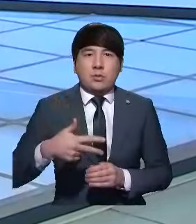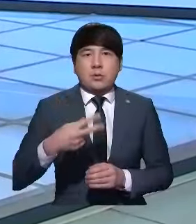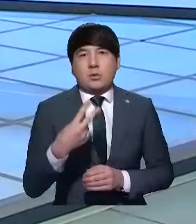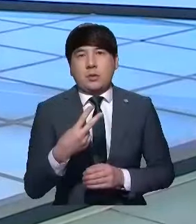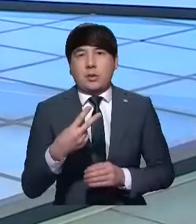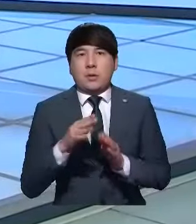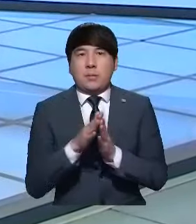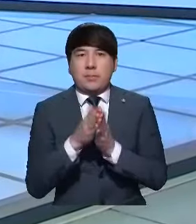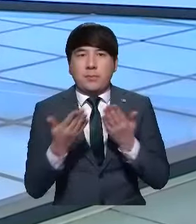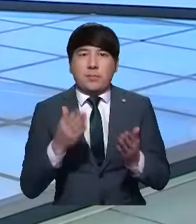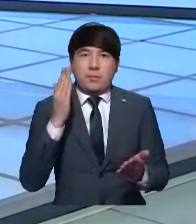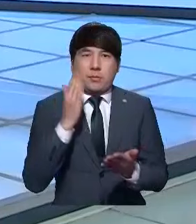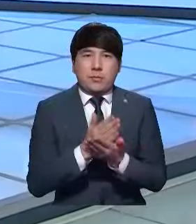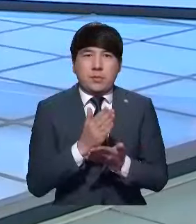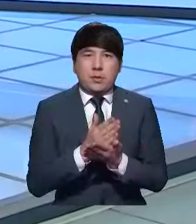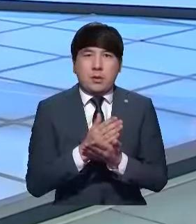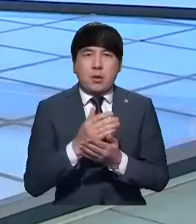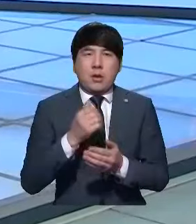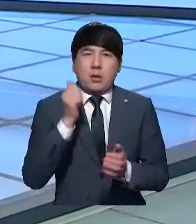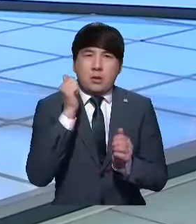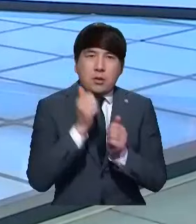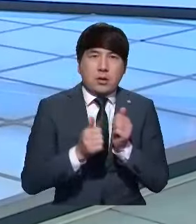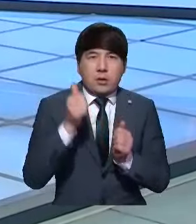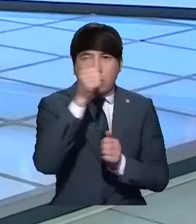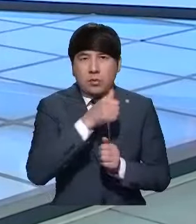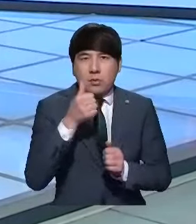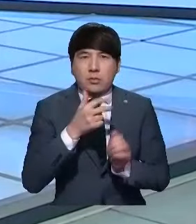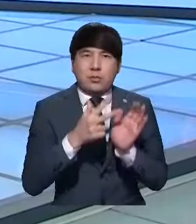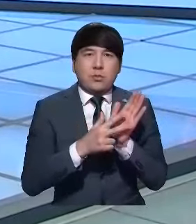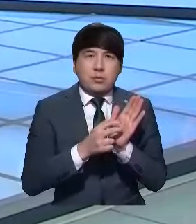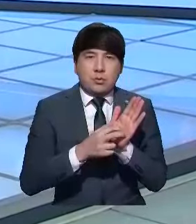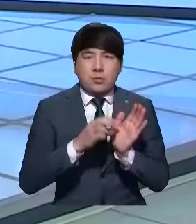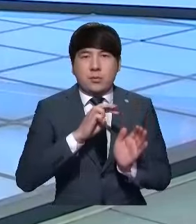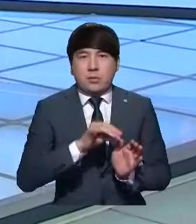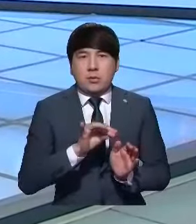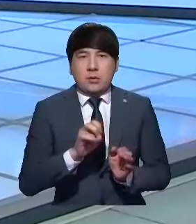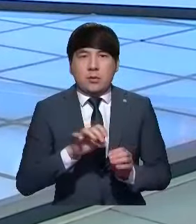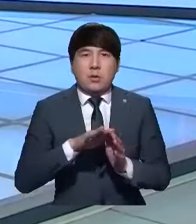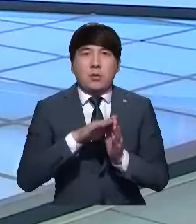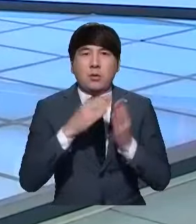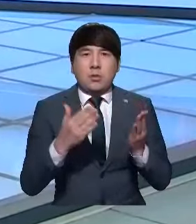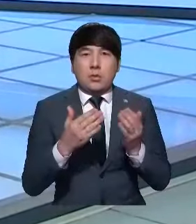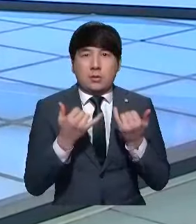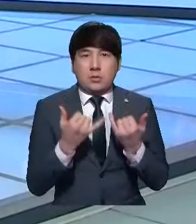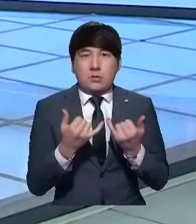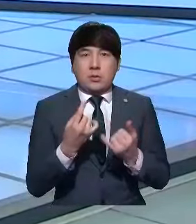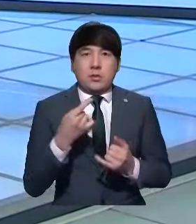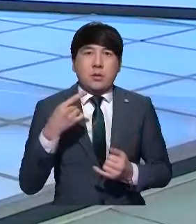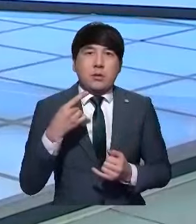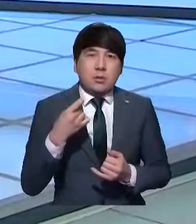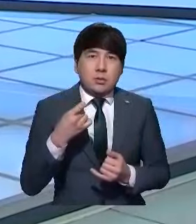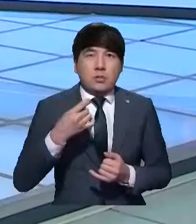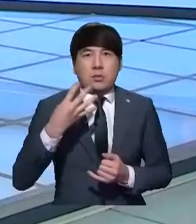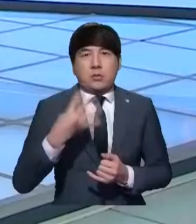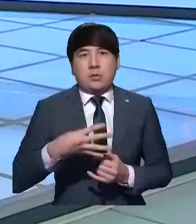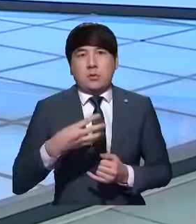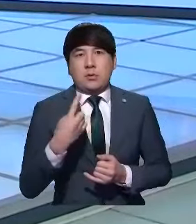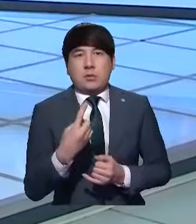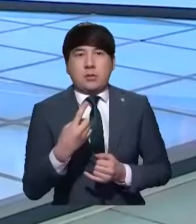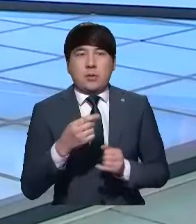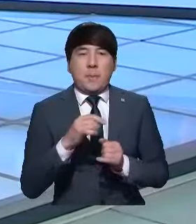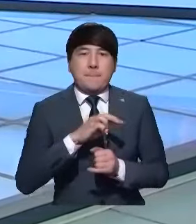көрсеткен. Жыл сайын 800 мың жаңа кітап басылатынын ескерсек, қазір кітап қоры 141 миллионға жуықтады.